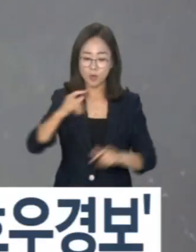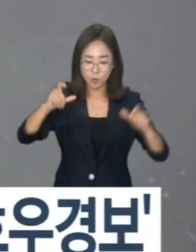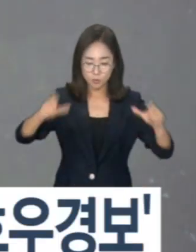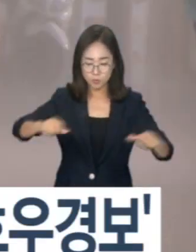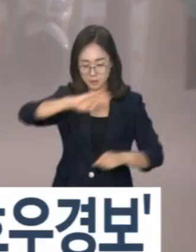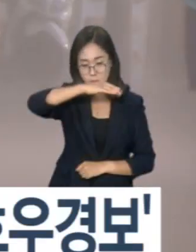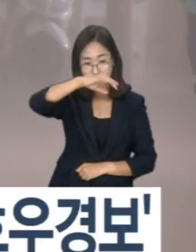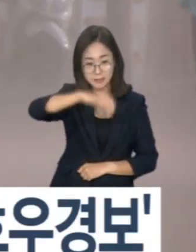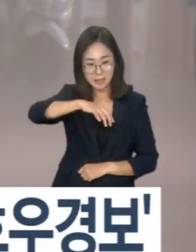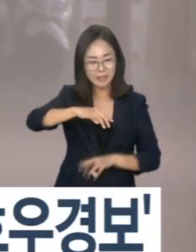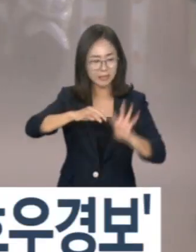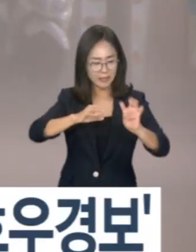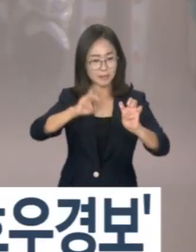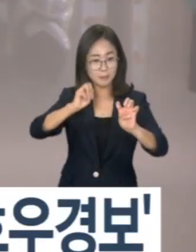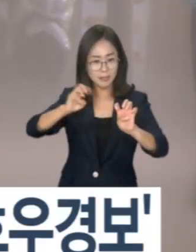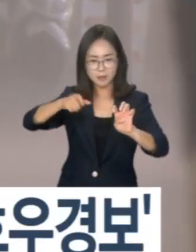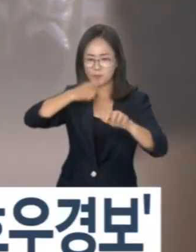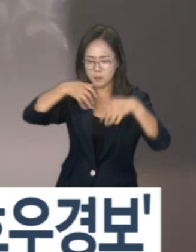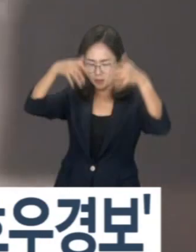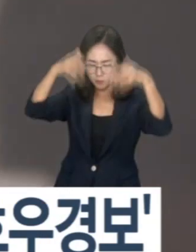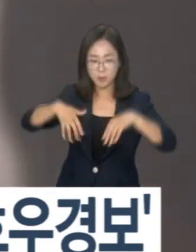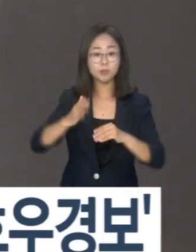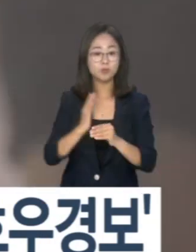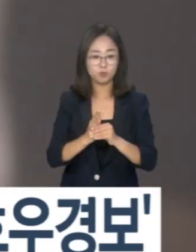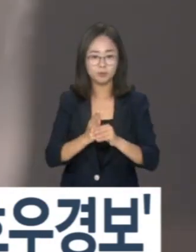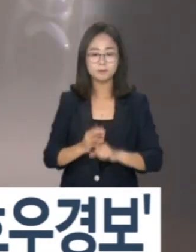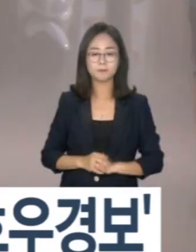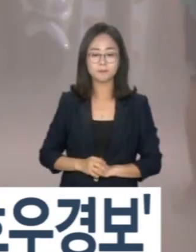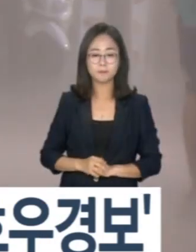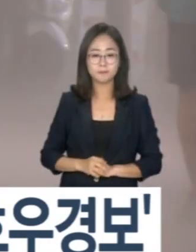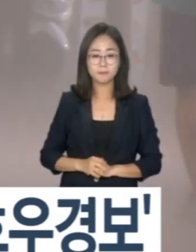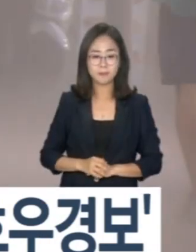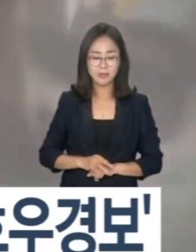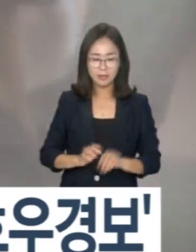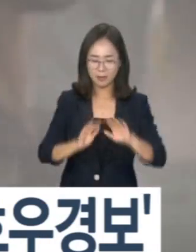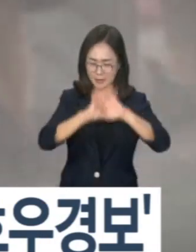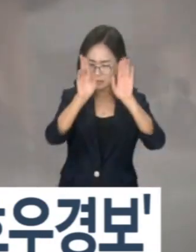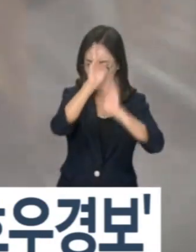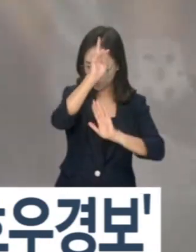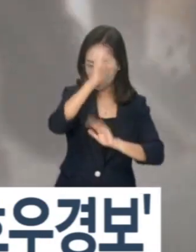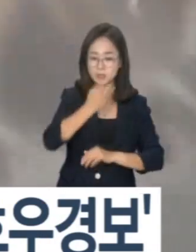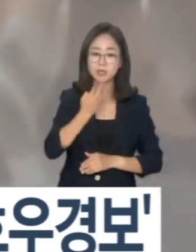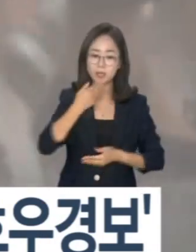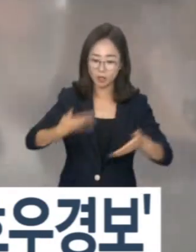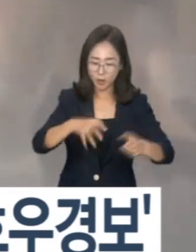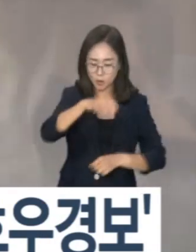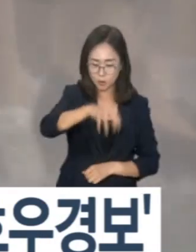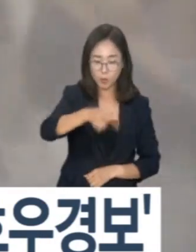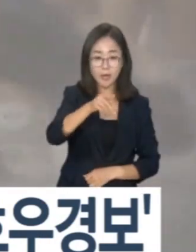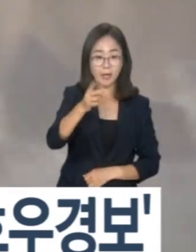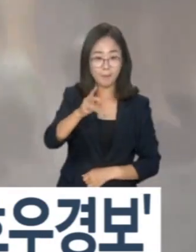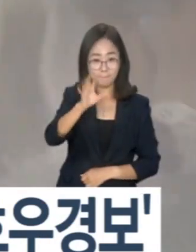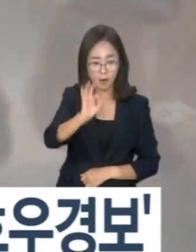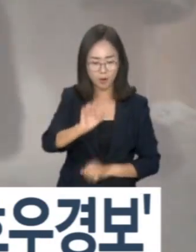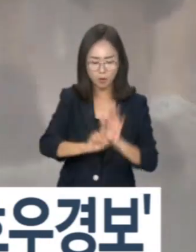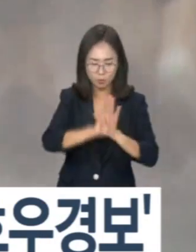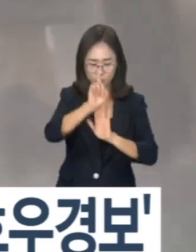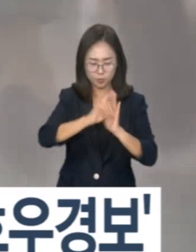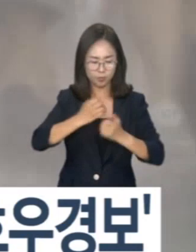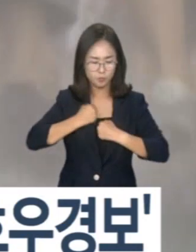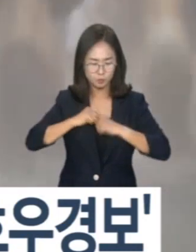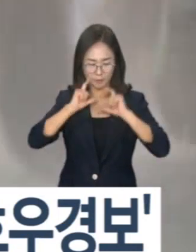강원 지역에는 40mm 안팎의 비가 내리고 있습니다. 낮 12시를 기해 경기도와 가평과 남양주에는